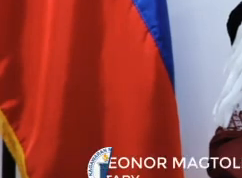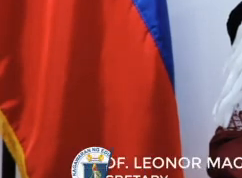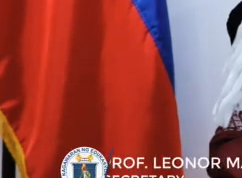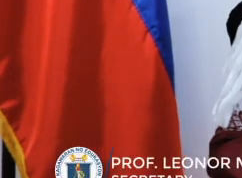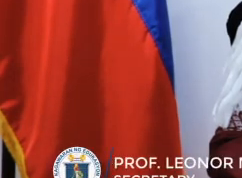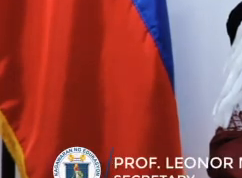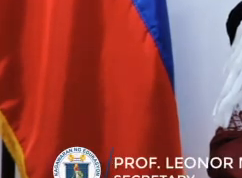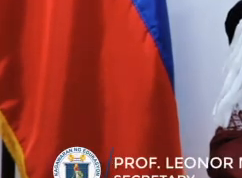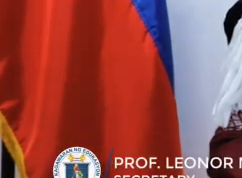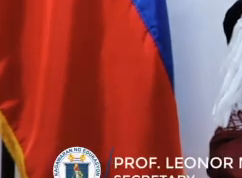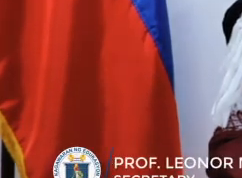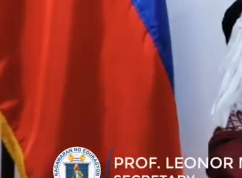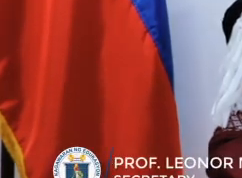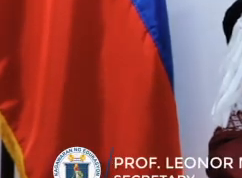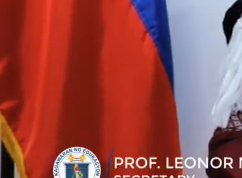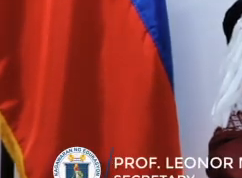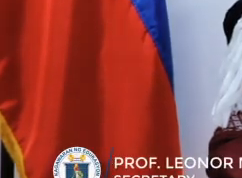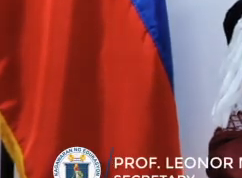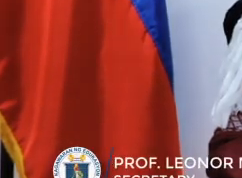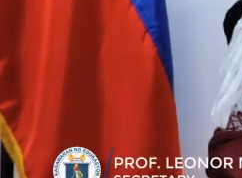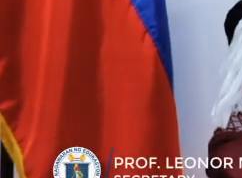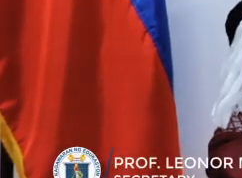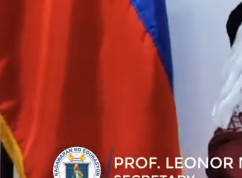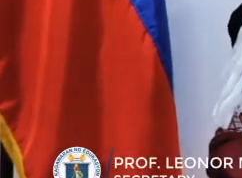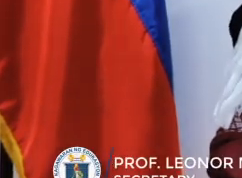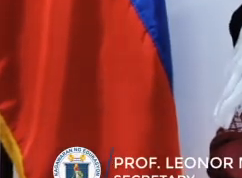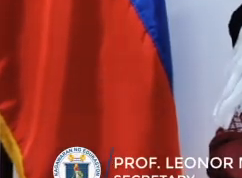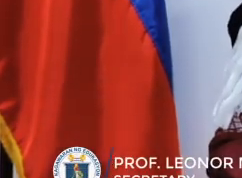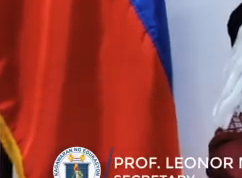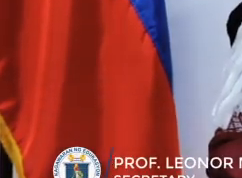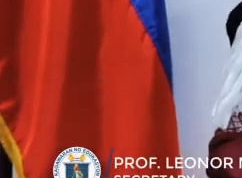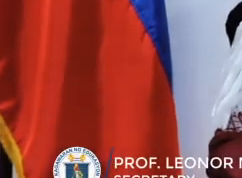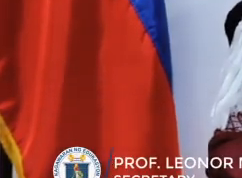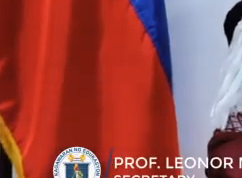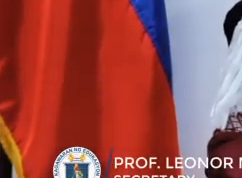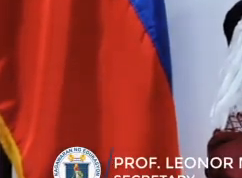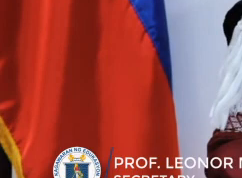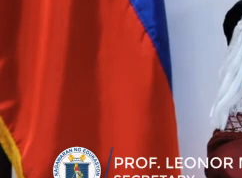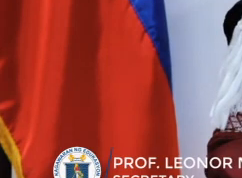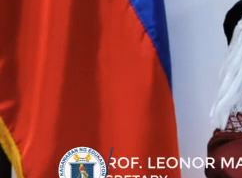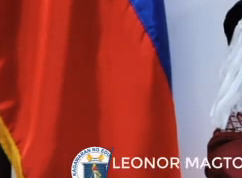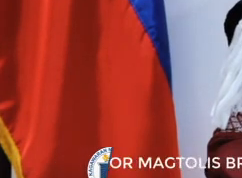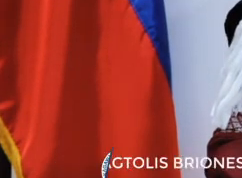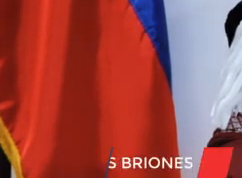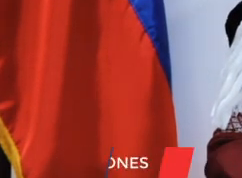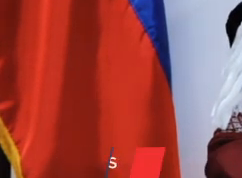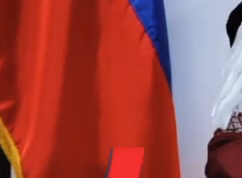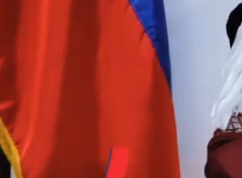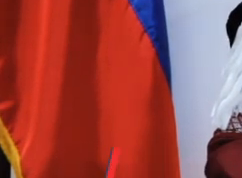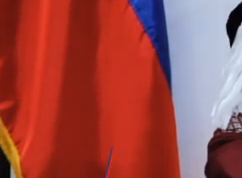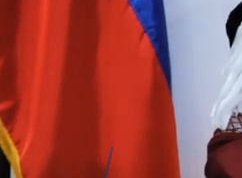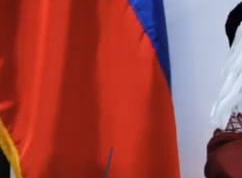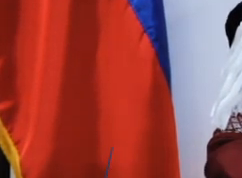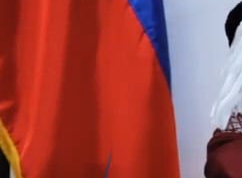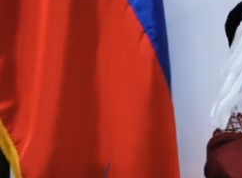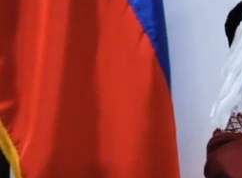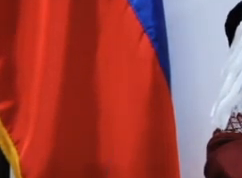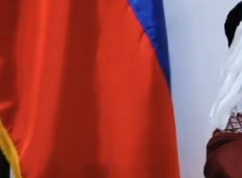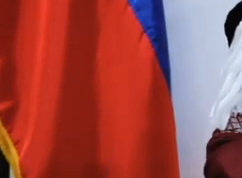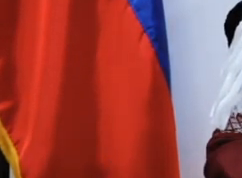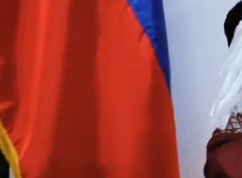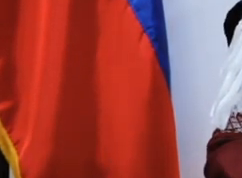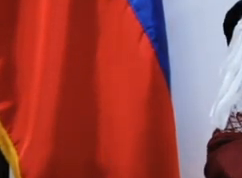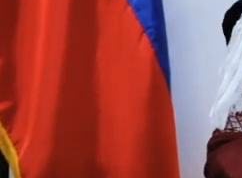nananawagan. Alam namin na ang prosesong ito walang sapilitan. Ang prosesong ito ng